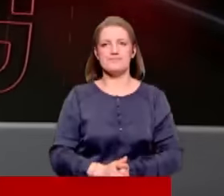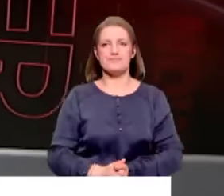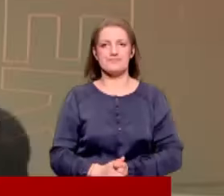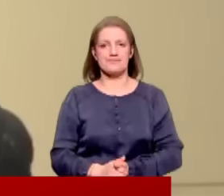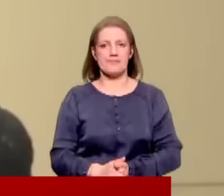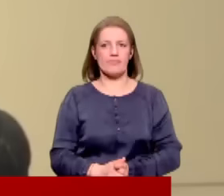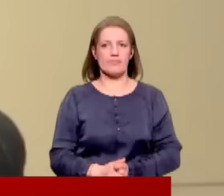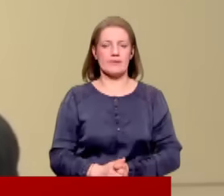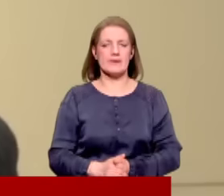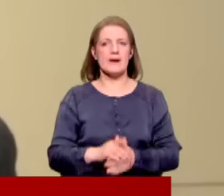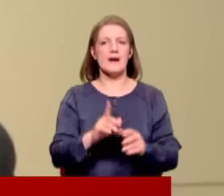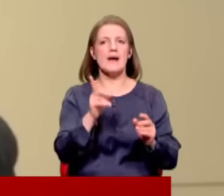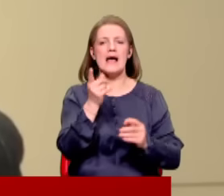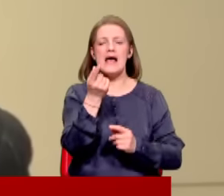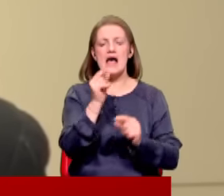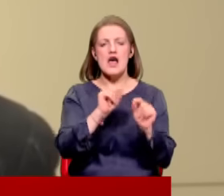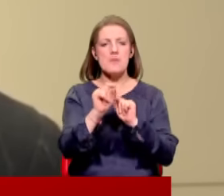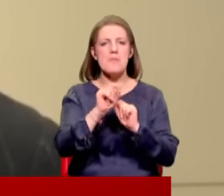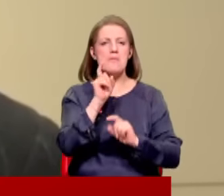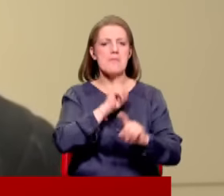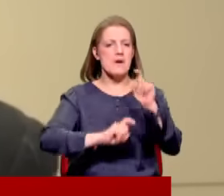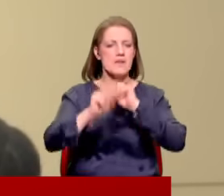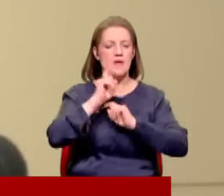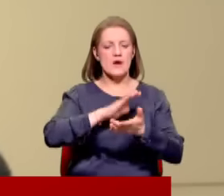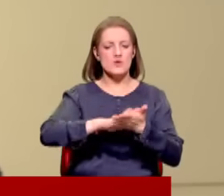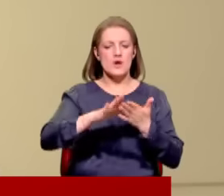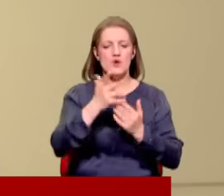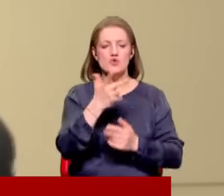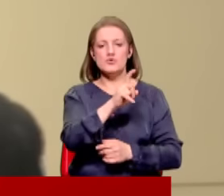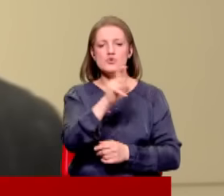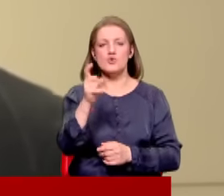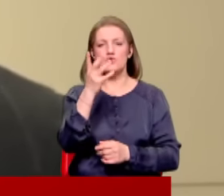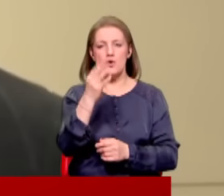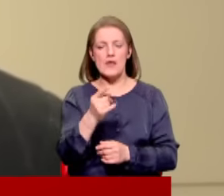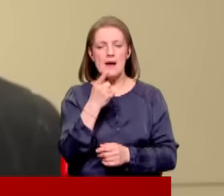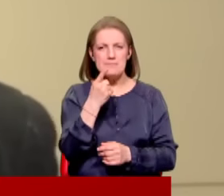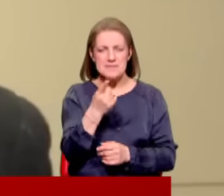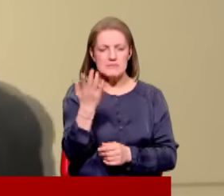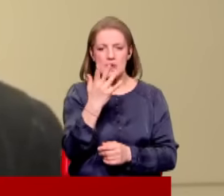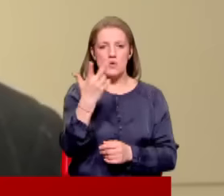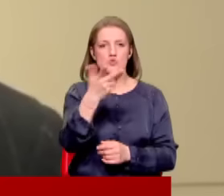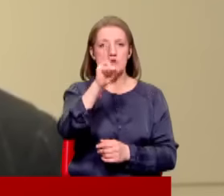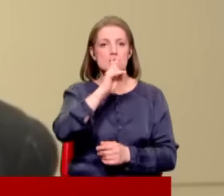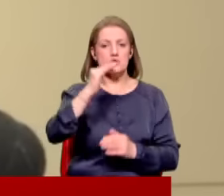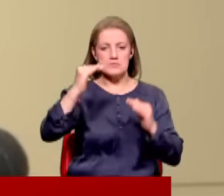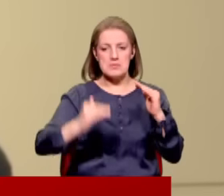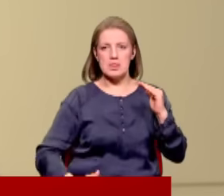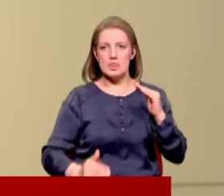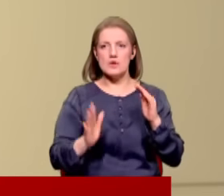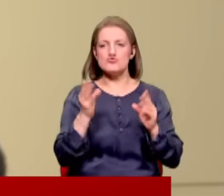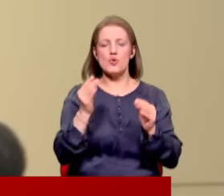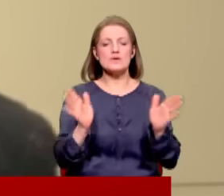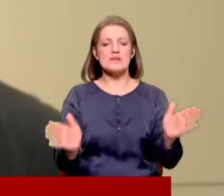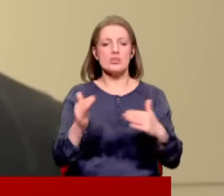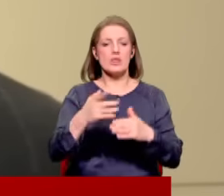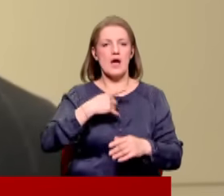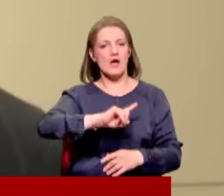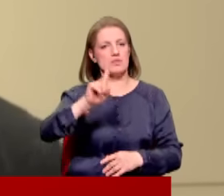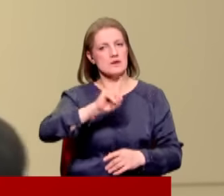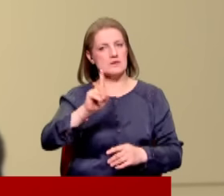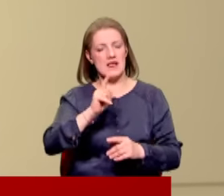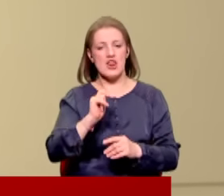efendim. Maddi hatalar düzeldiğinde 3900 olan fark birden 3200'e indi. Çok sayıda sandığa itiraz ettik, çok